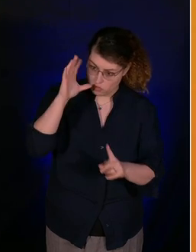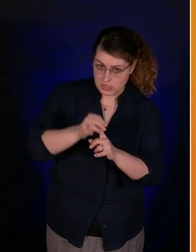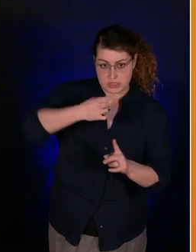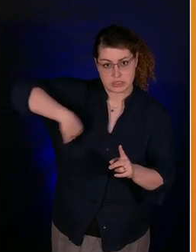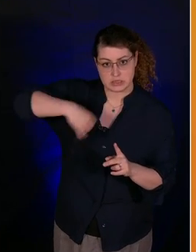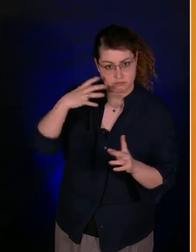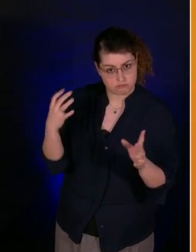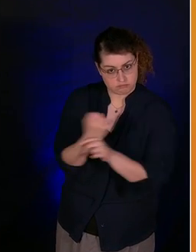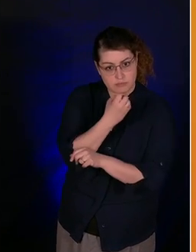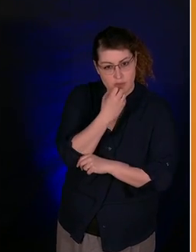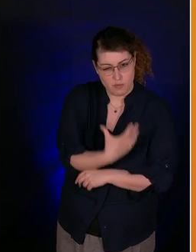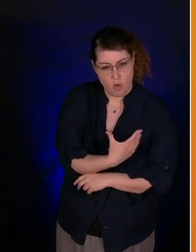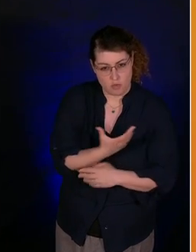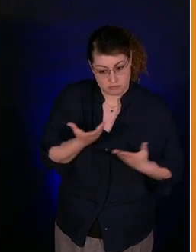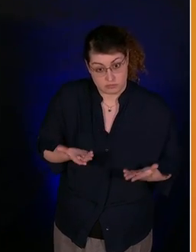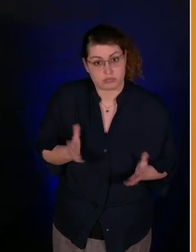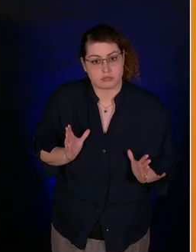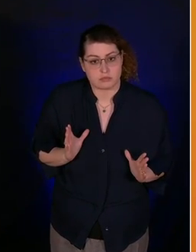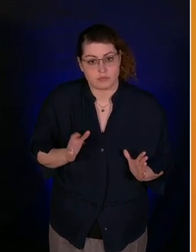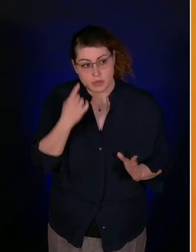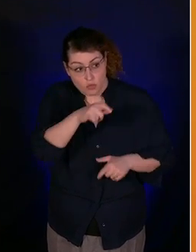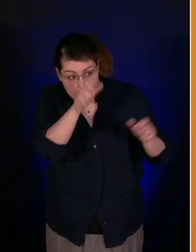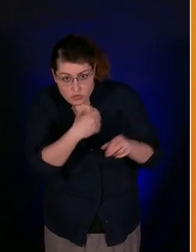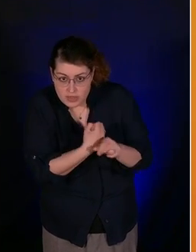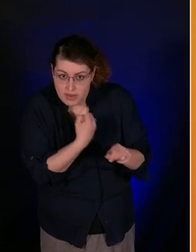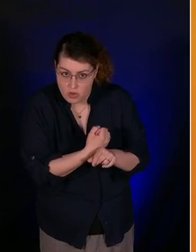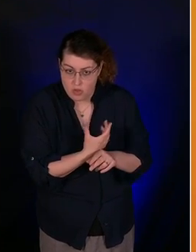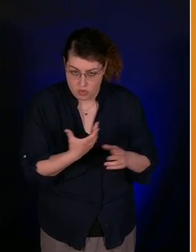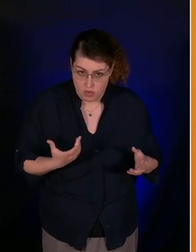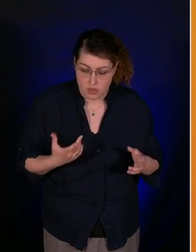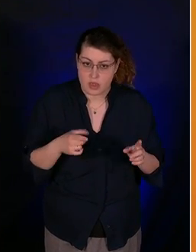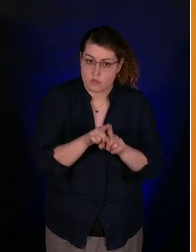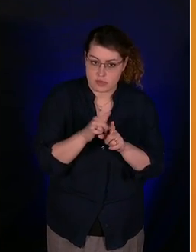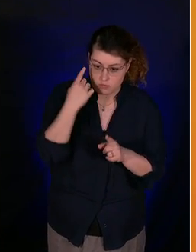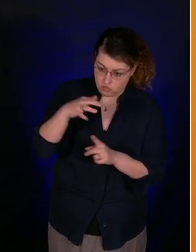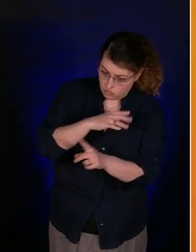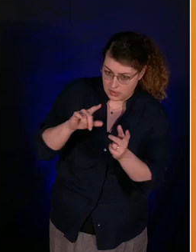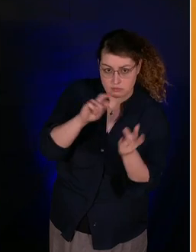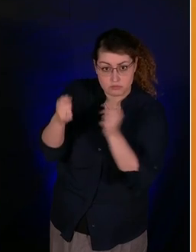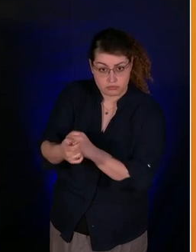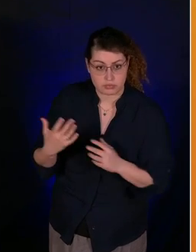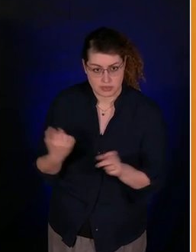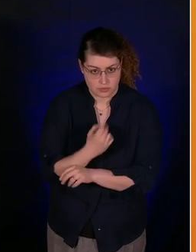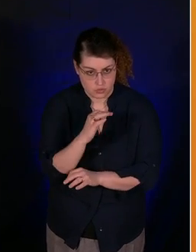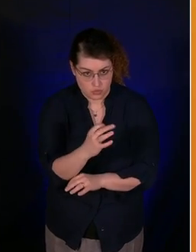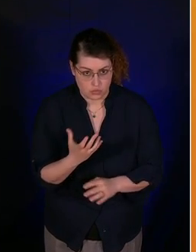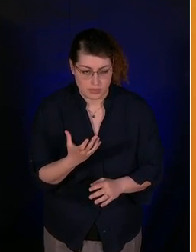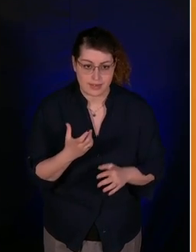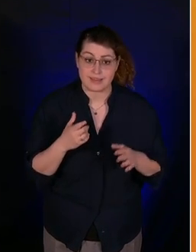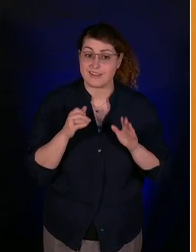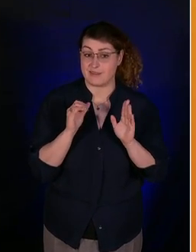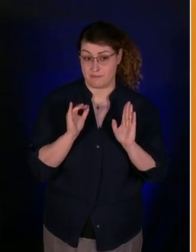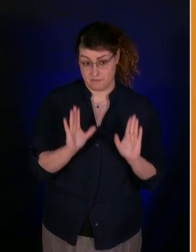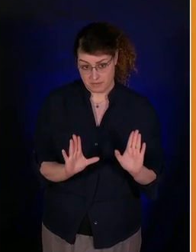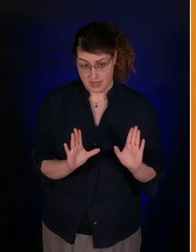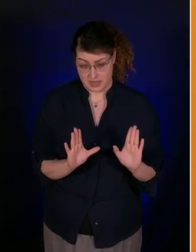de défense des intérêts immédiats des travailleurs et de transformation de la société. Par contre,